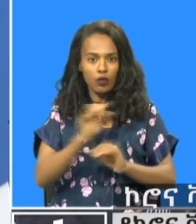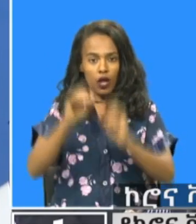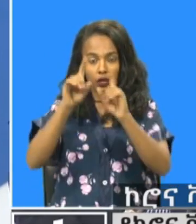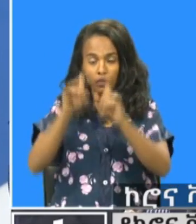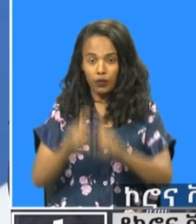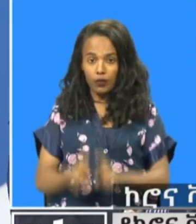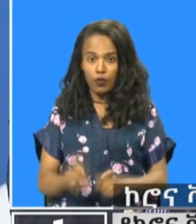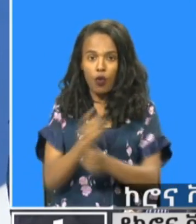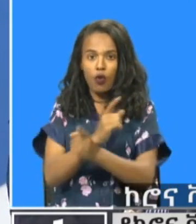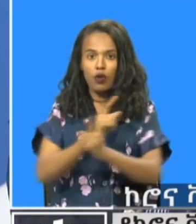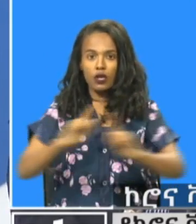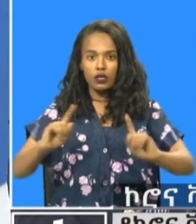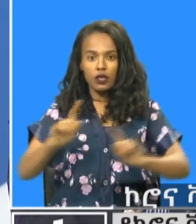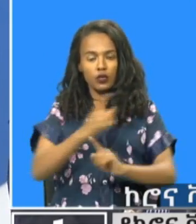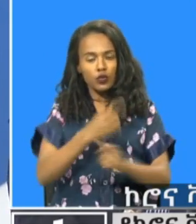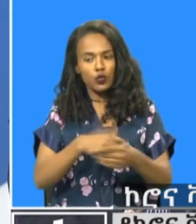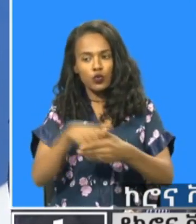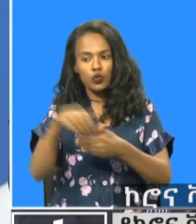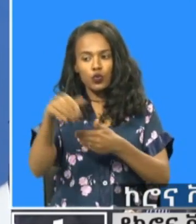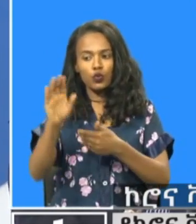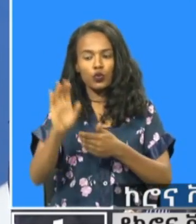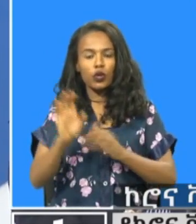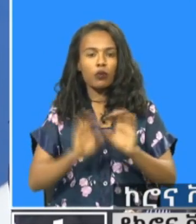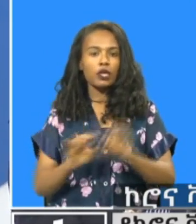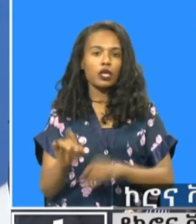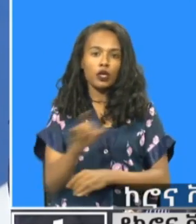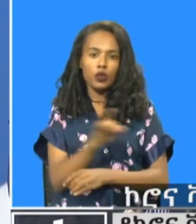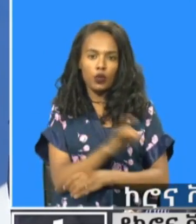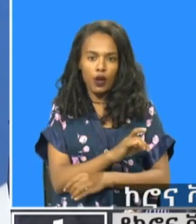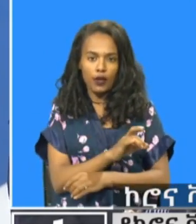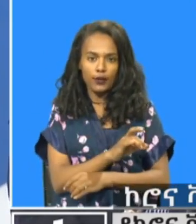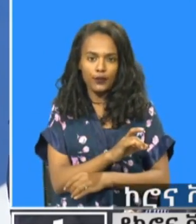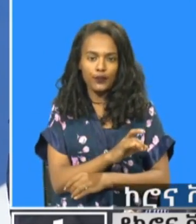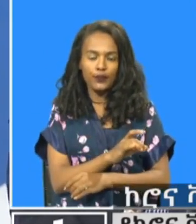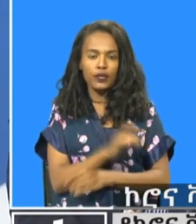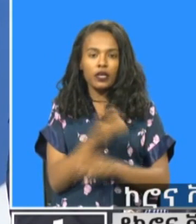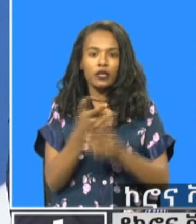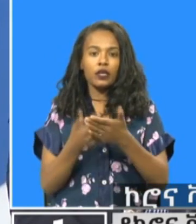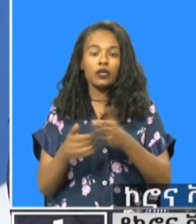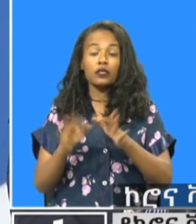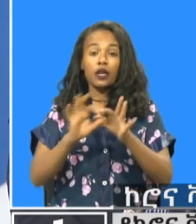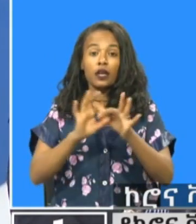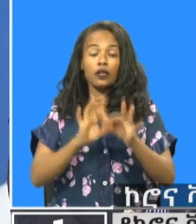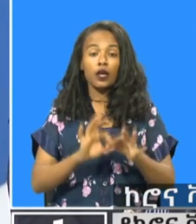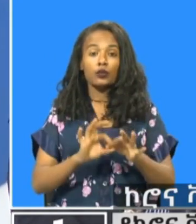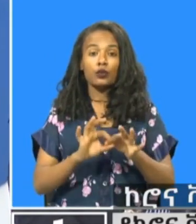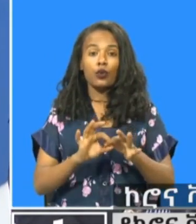ተመርምረው ነጻ ሲሆኑ እንዲወጡ የሚደረግ ይሆናል። ከዚሁ ጋር ተያይዞ እንግዲህ